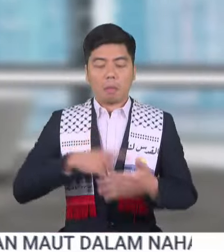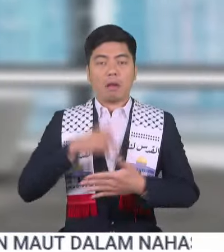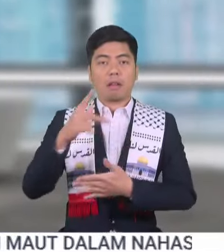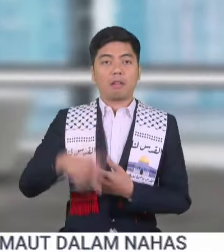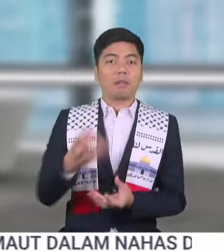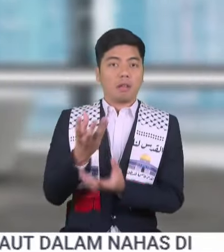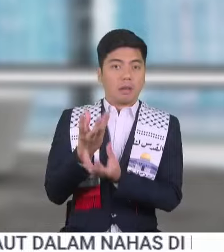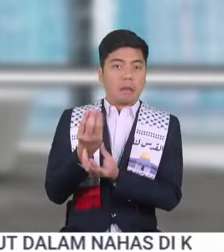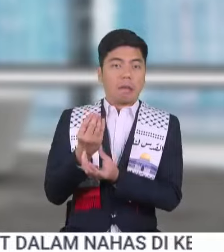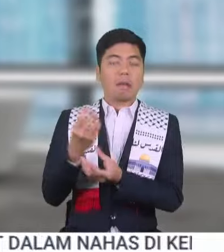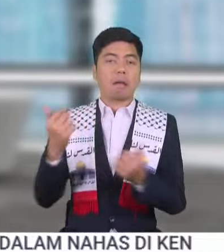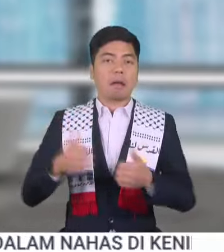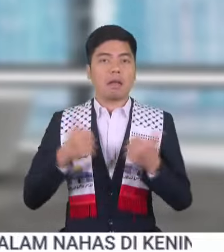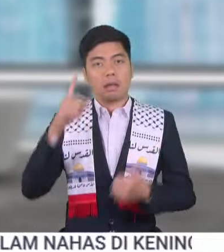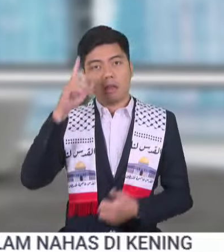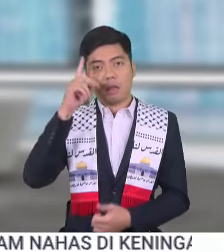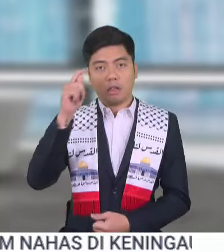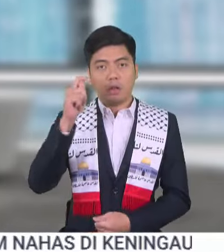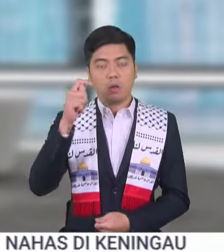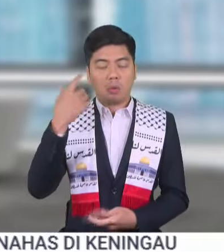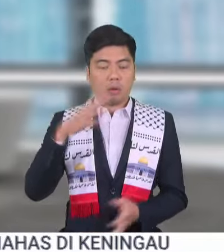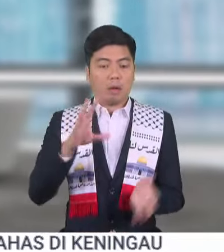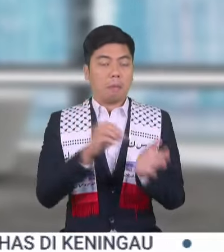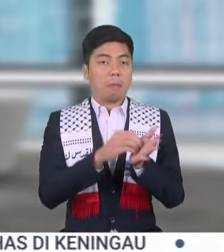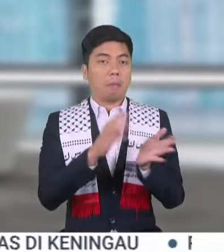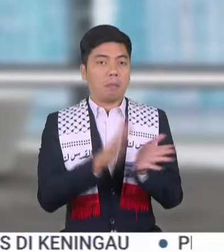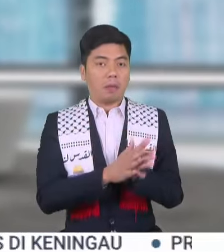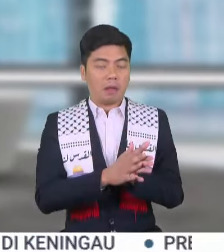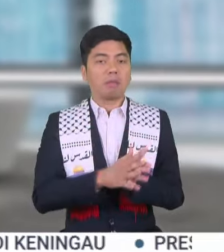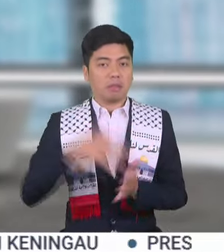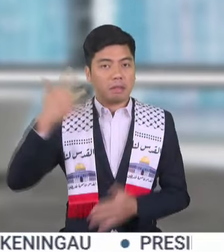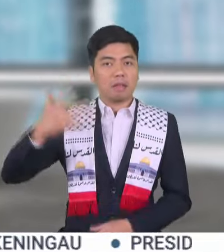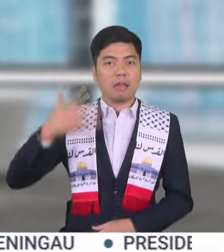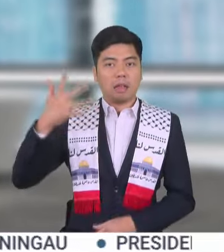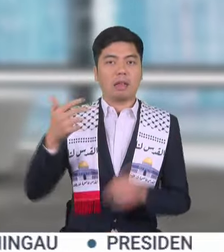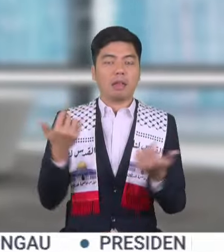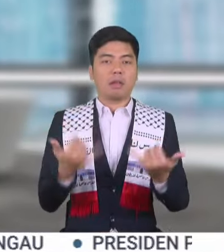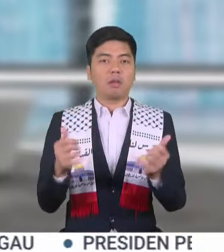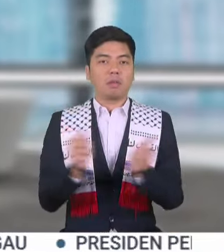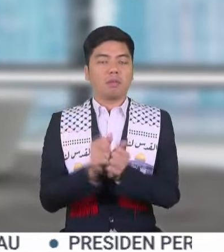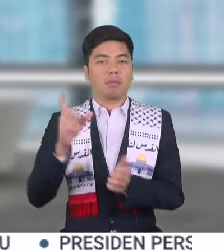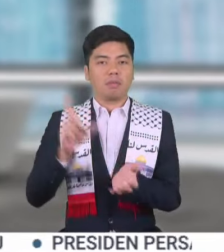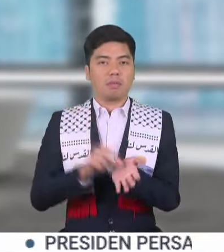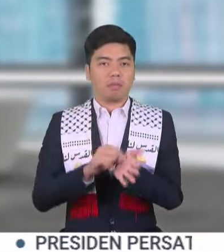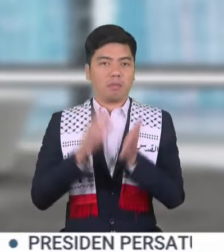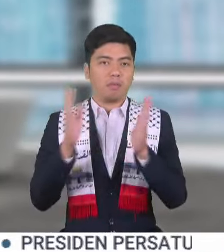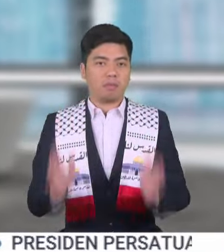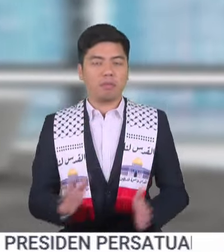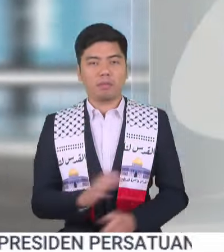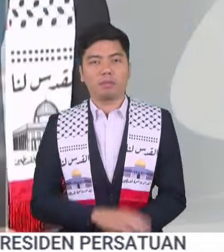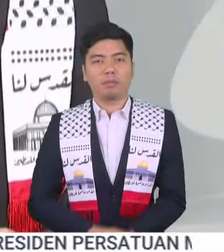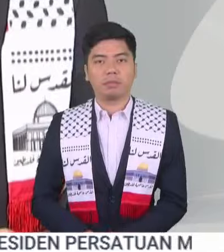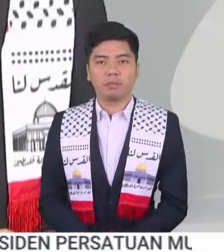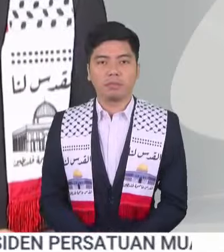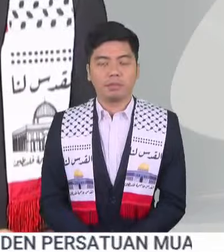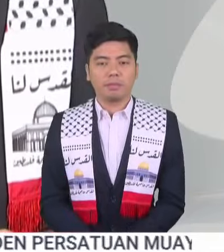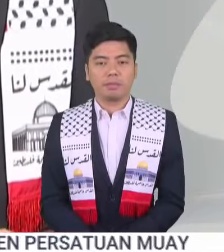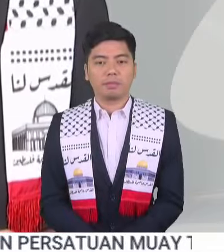Program Pelita Raya Terengganu catat sejarah tersendiri. Laporannya bersama Baharum Rahim di Kuala Terengganu. Silakan.